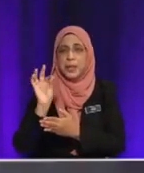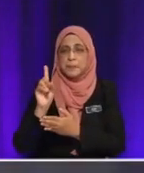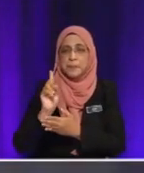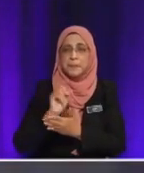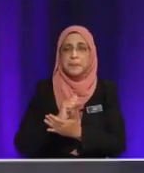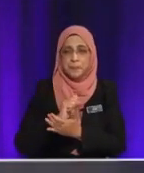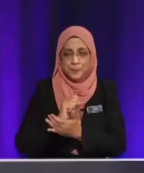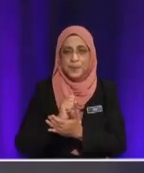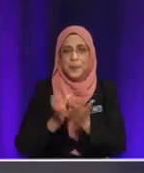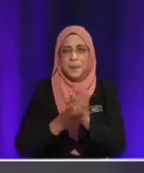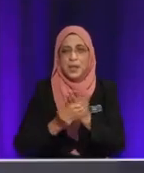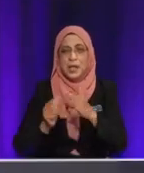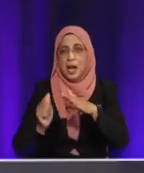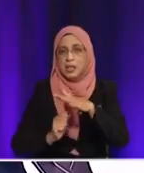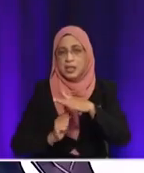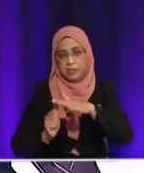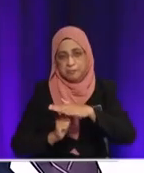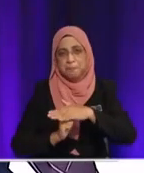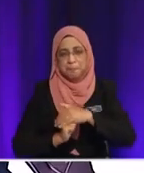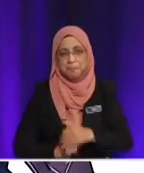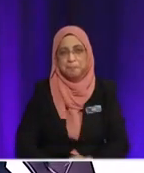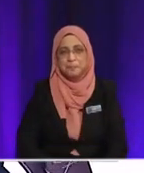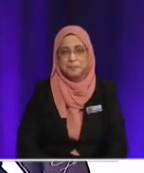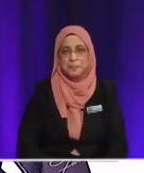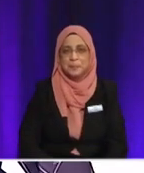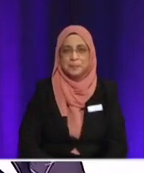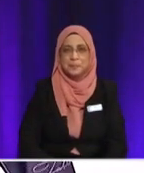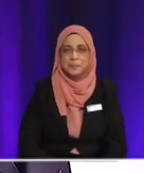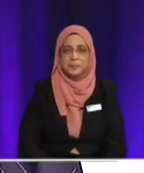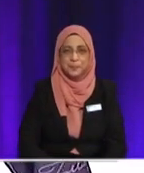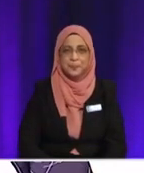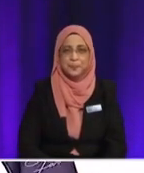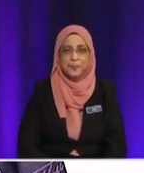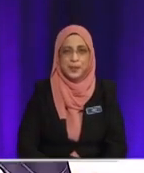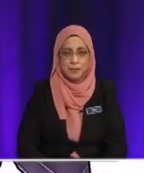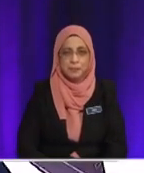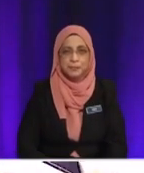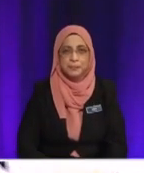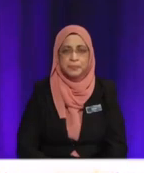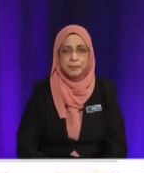guna minyak asas. Boleh cikgu? Boleh. Okey. Saya guna minyak asas. Allah Rabbi.